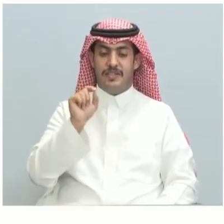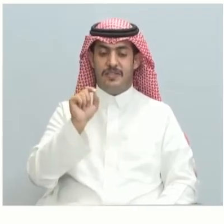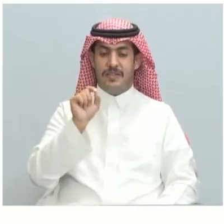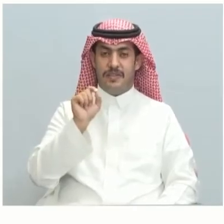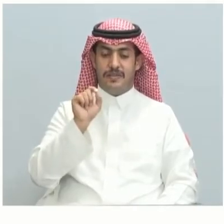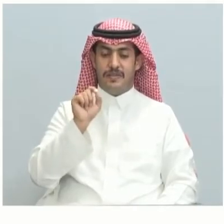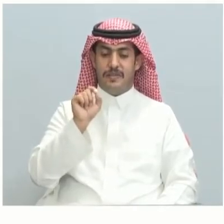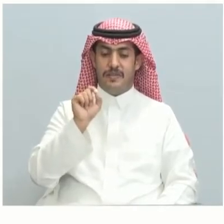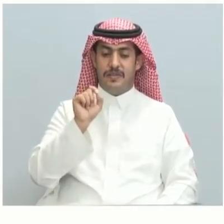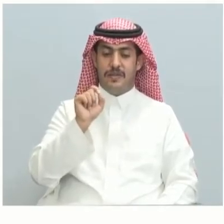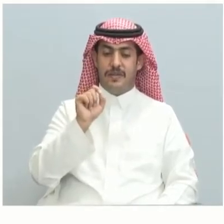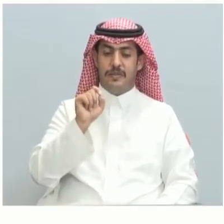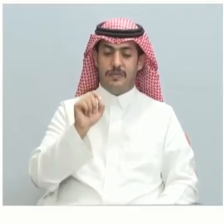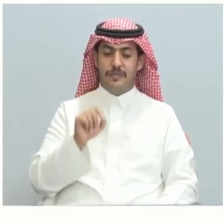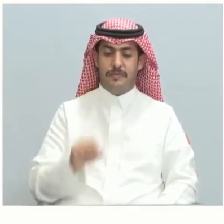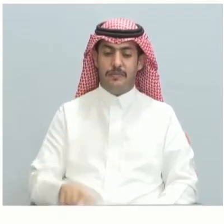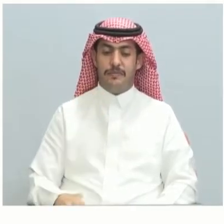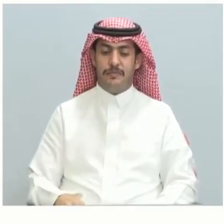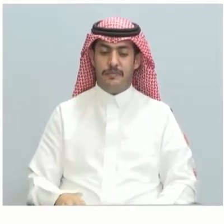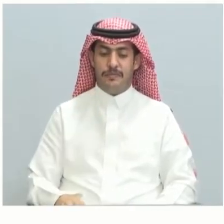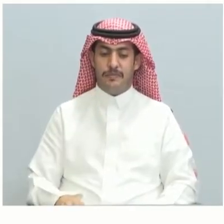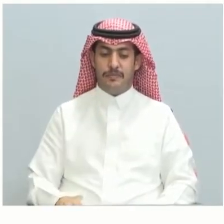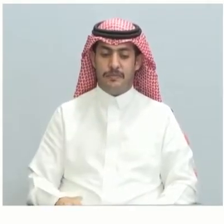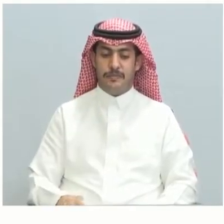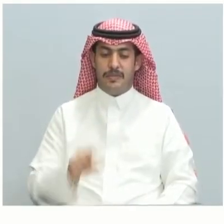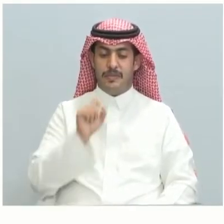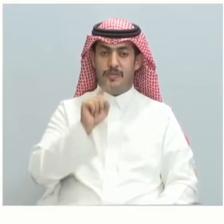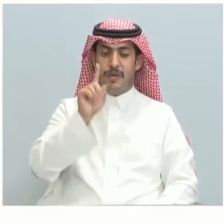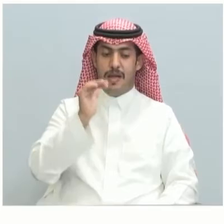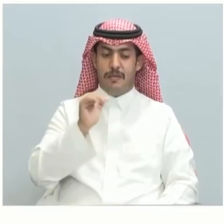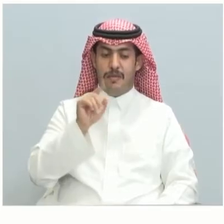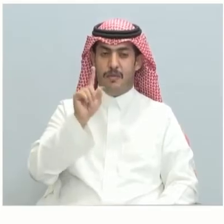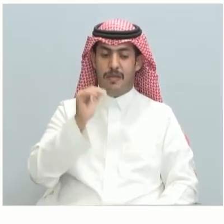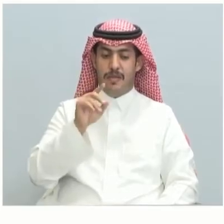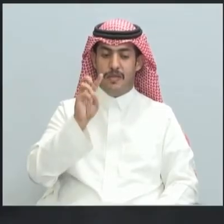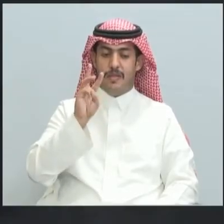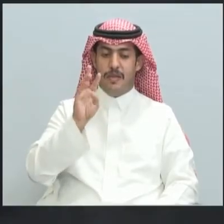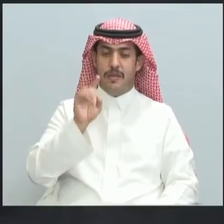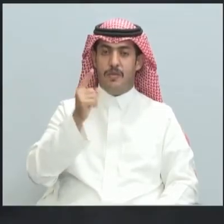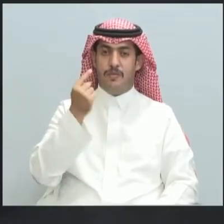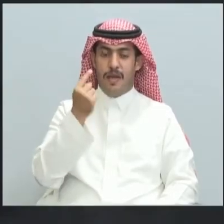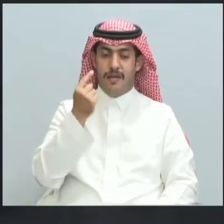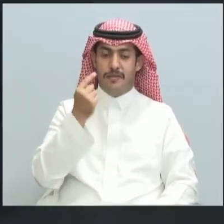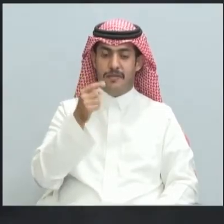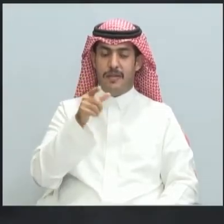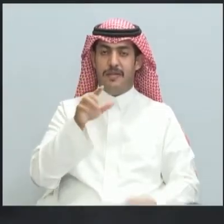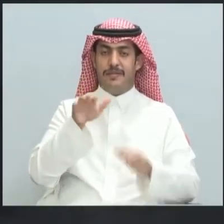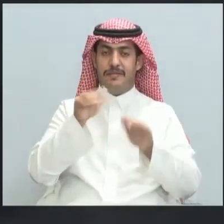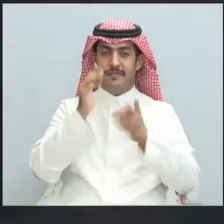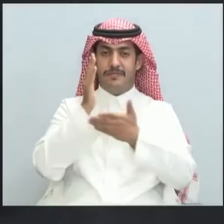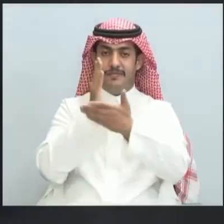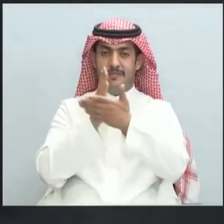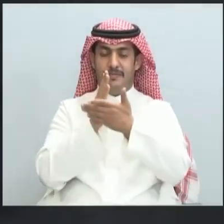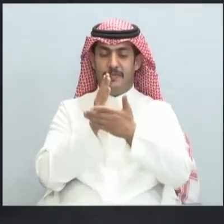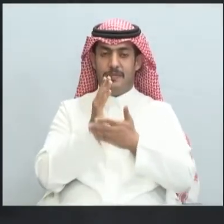نصف ثلاثه اربعه واحد ابنائي وبناتي واحد هنا ننتهي ابناء